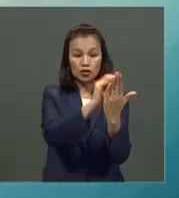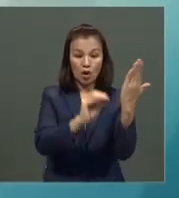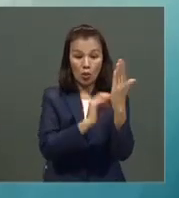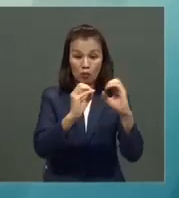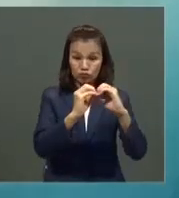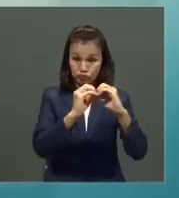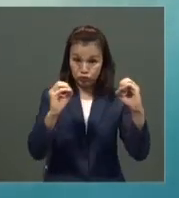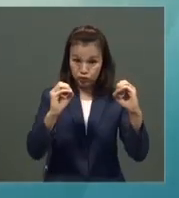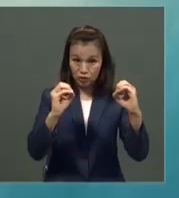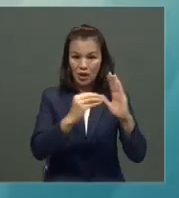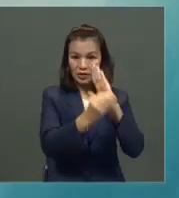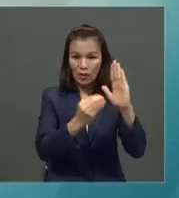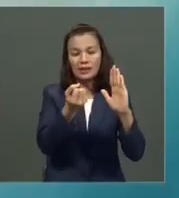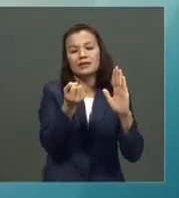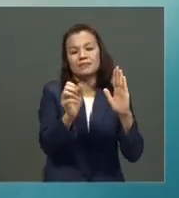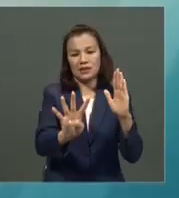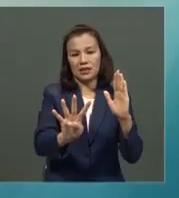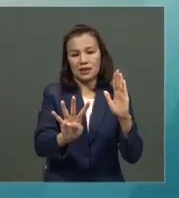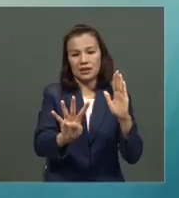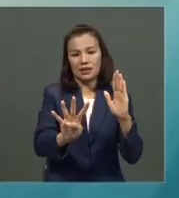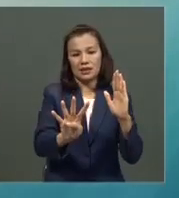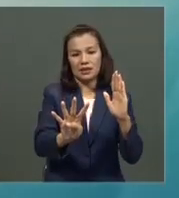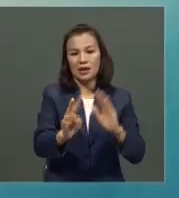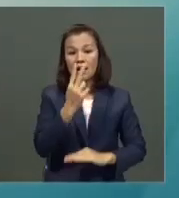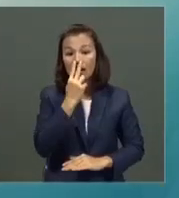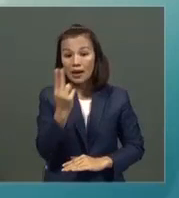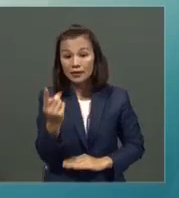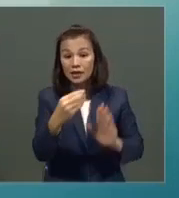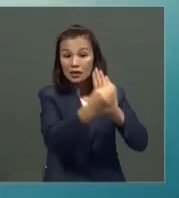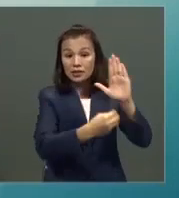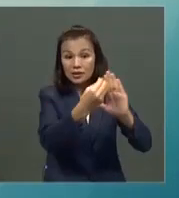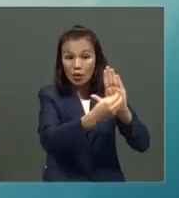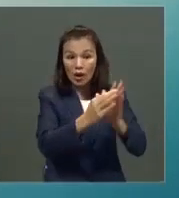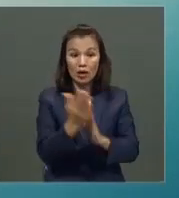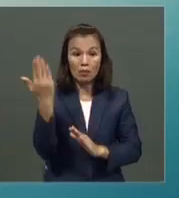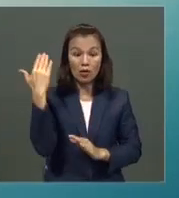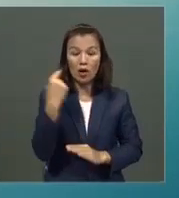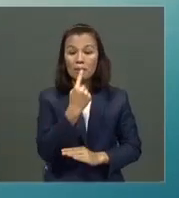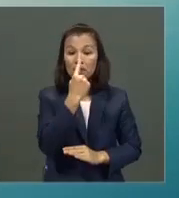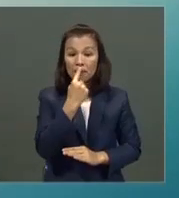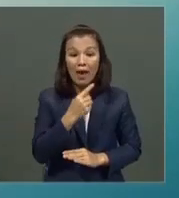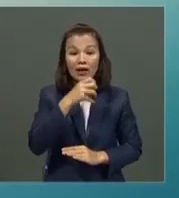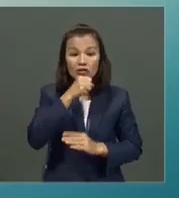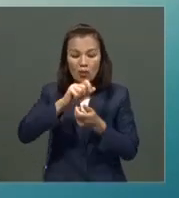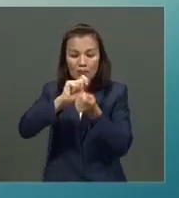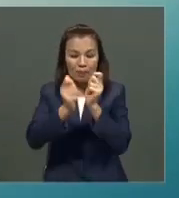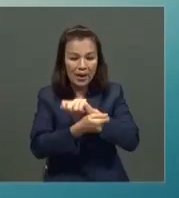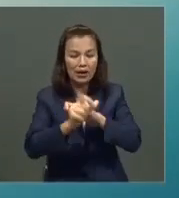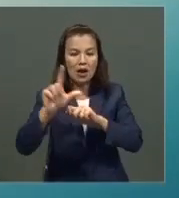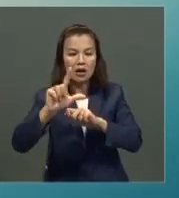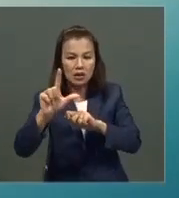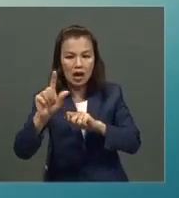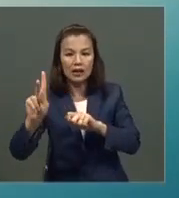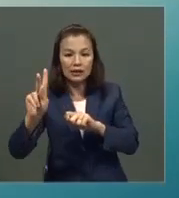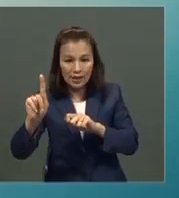นี่ยยังคง14จังหวัดและจะเห็นค่ะว่าหลายๆจังหวัดที่จากเคยแดงเคยส้มปรับเป็นเหลืองเป็นเขียวต